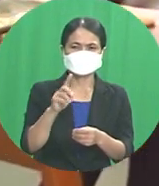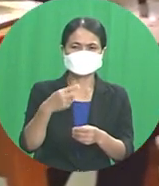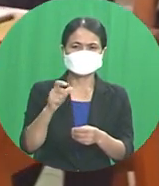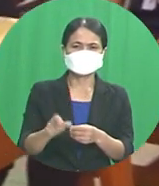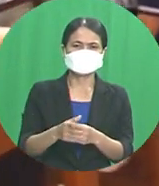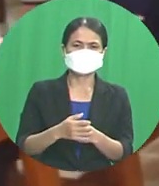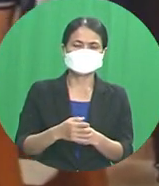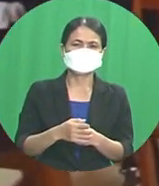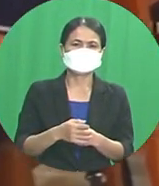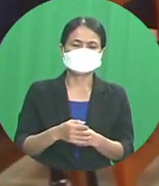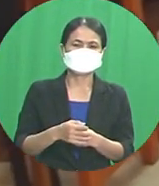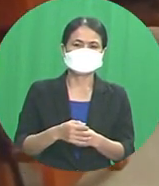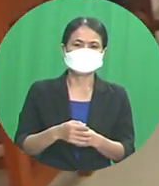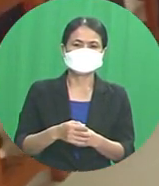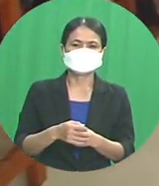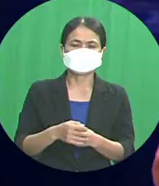nẹ.